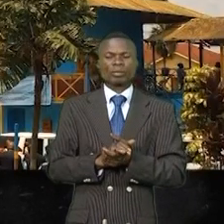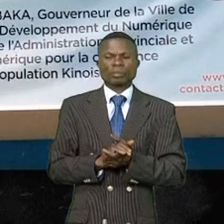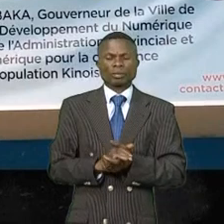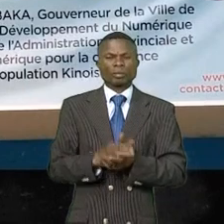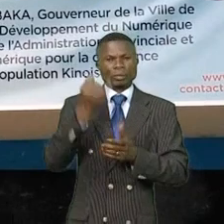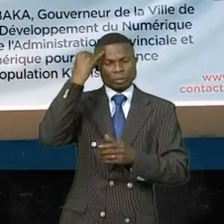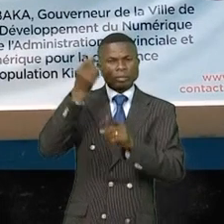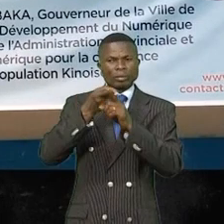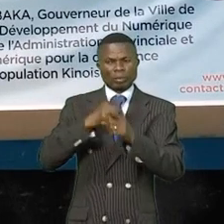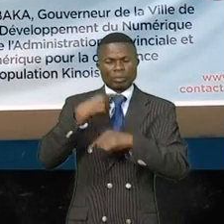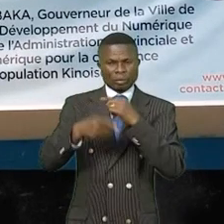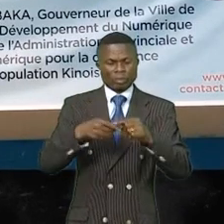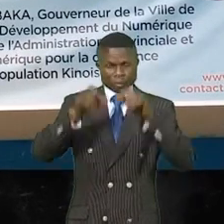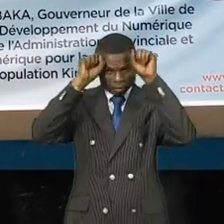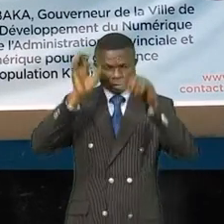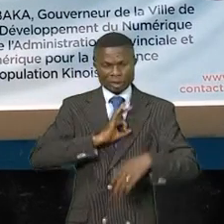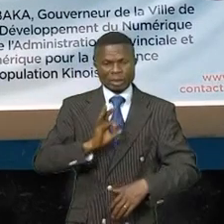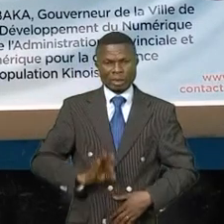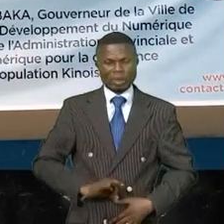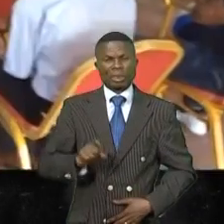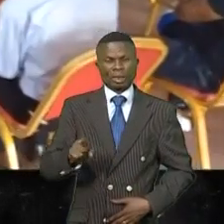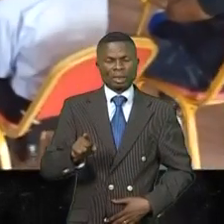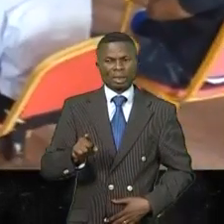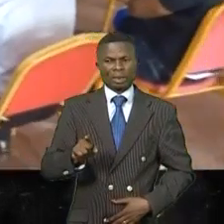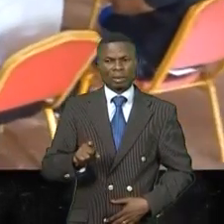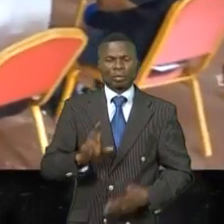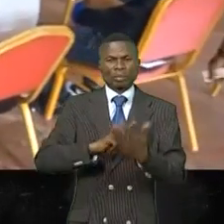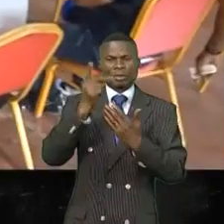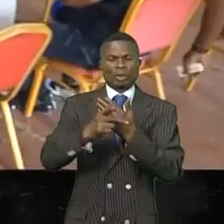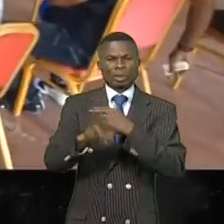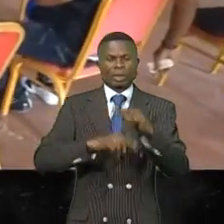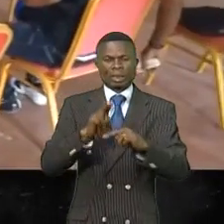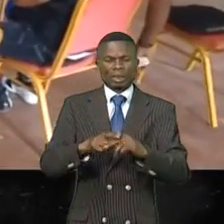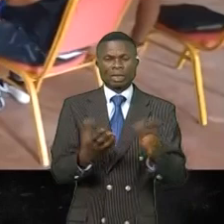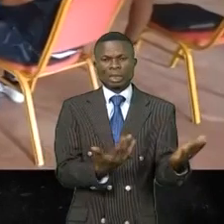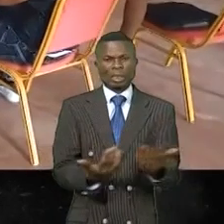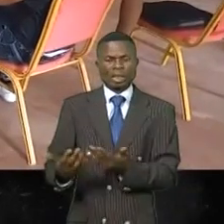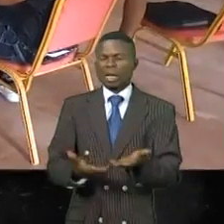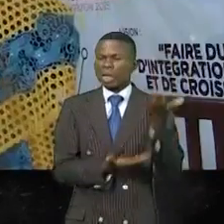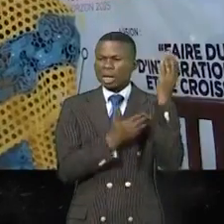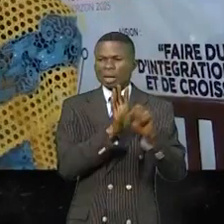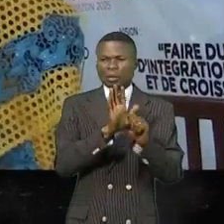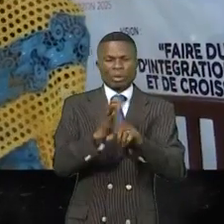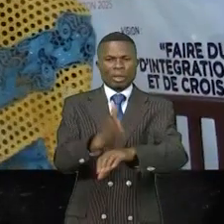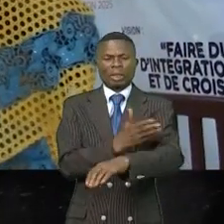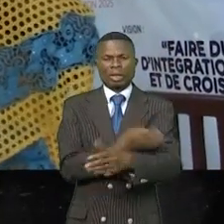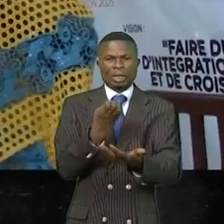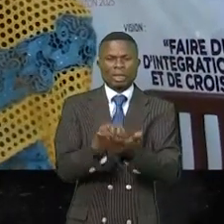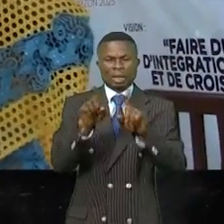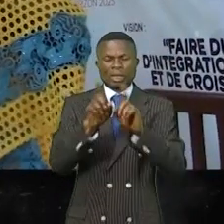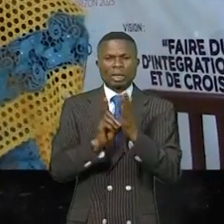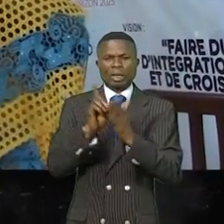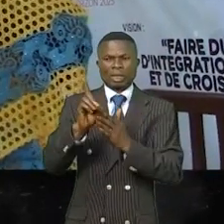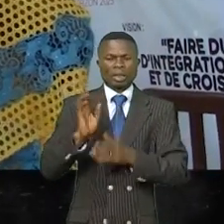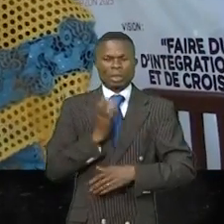Initié et lancé par le chef de l'État, Félix-Antoine Tshisekedi Tshilombo, le plan national numérique s'avère indispensable pour la croissance économique et le développement